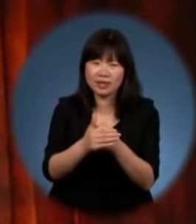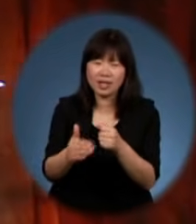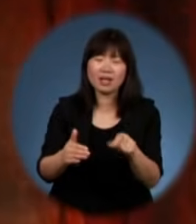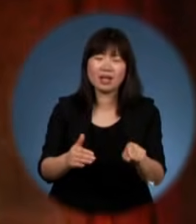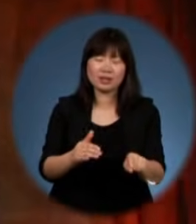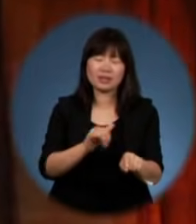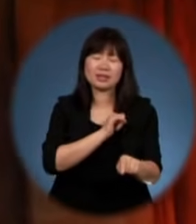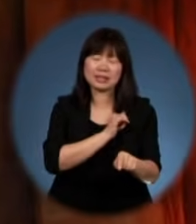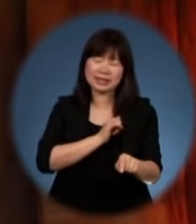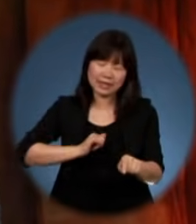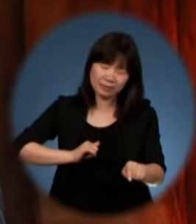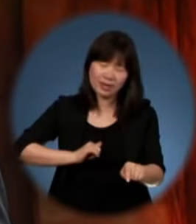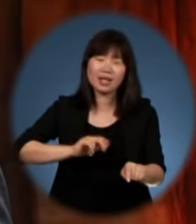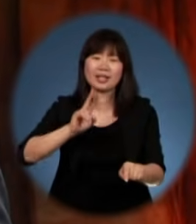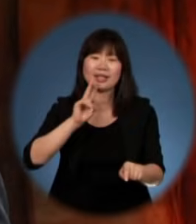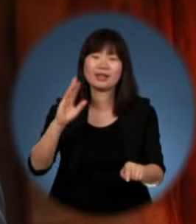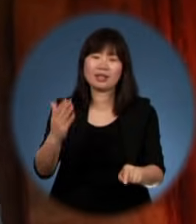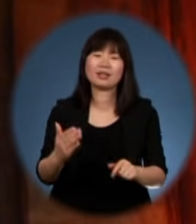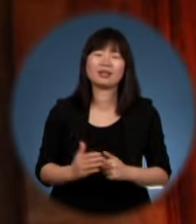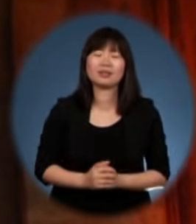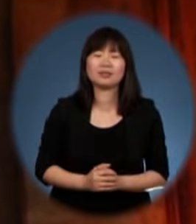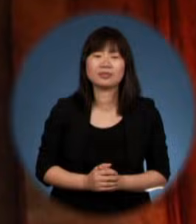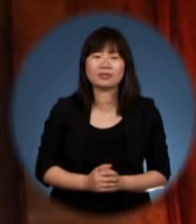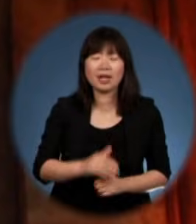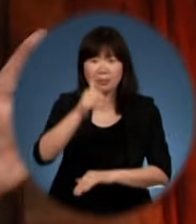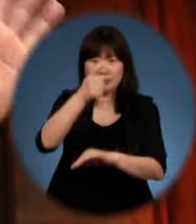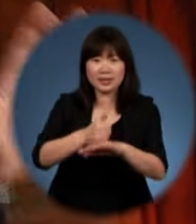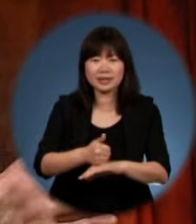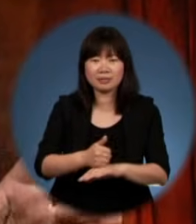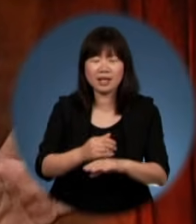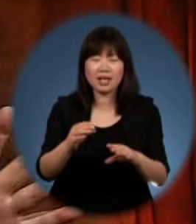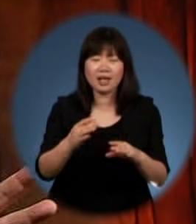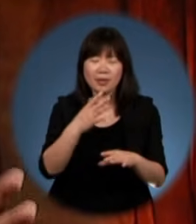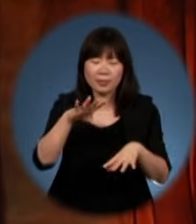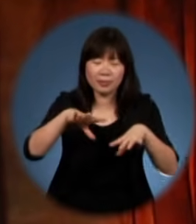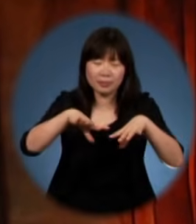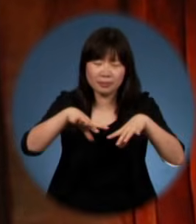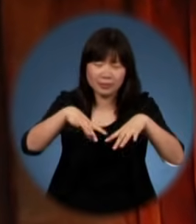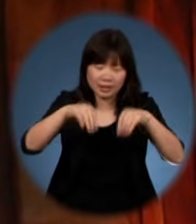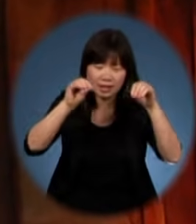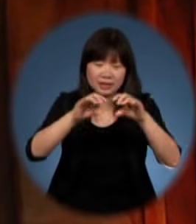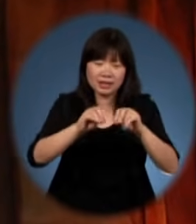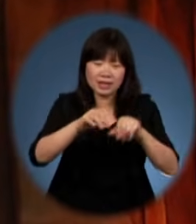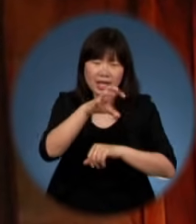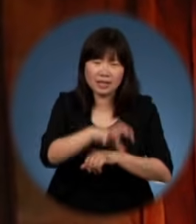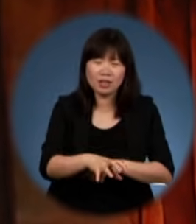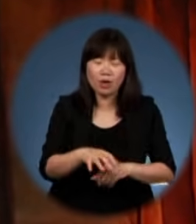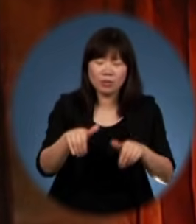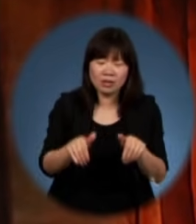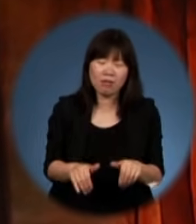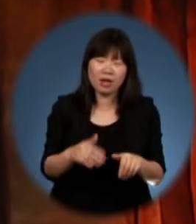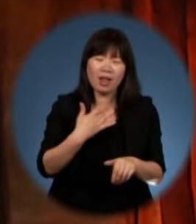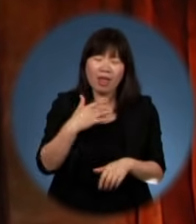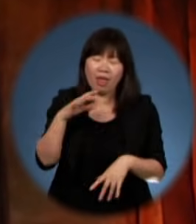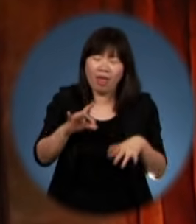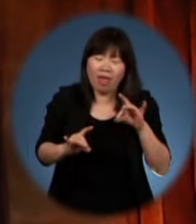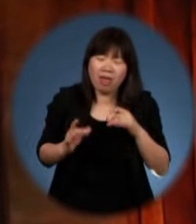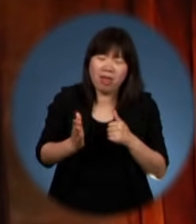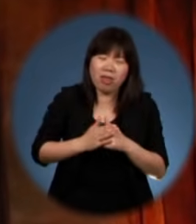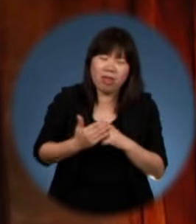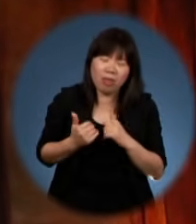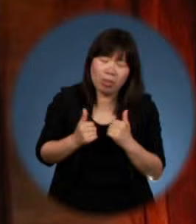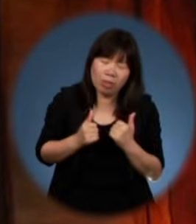감수해야 한다는 것입니다 마지막 사막에서 부하들이 목이 말라 추구하고 있습니다